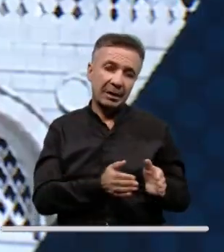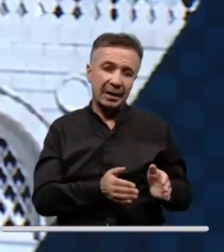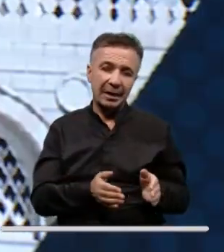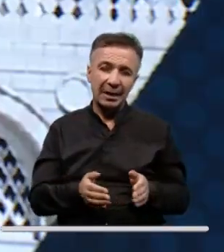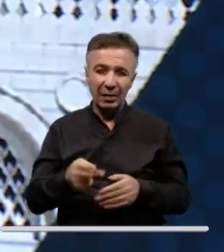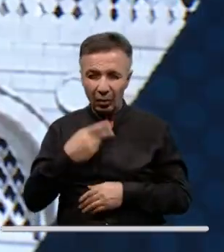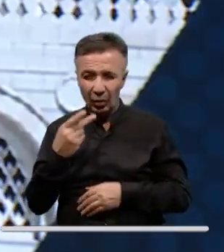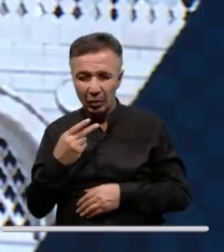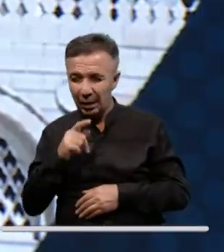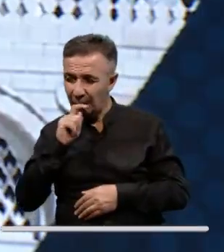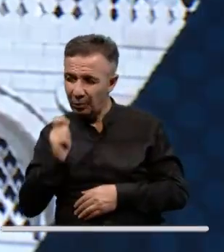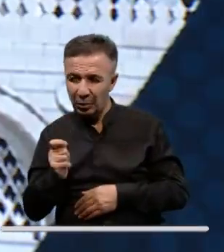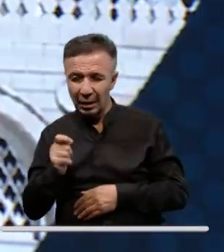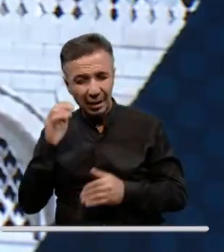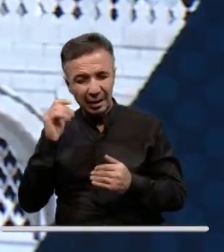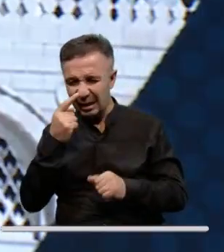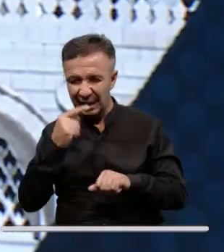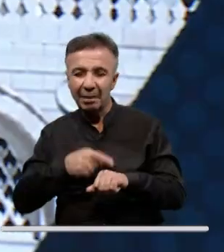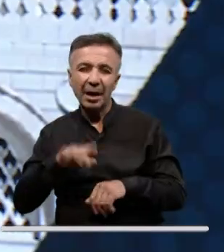kesinlikle kulak asmayalımda